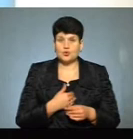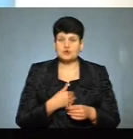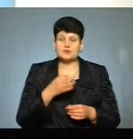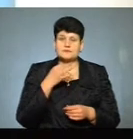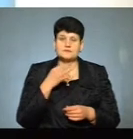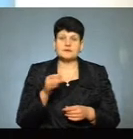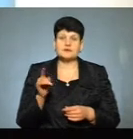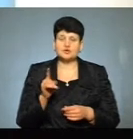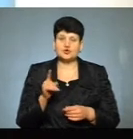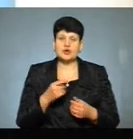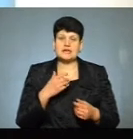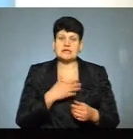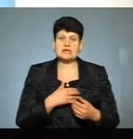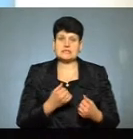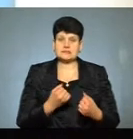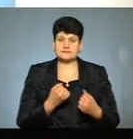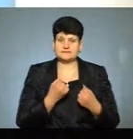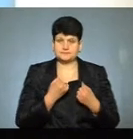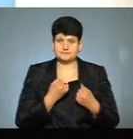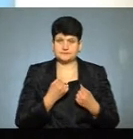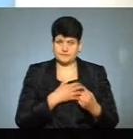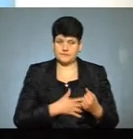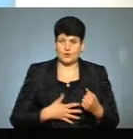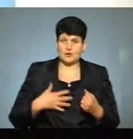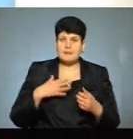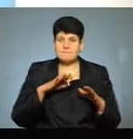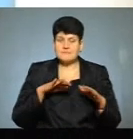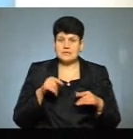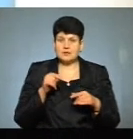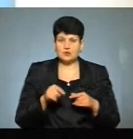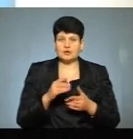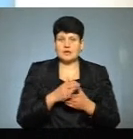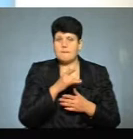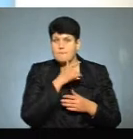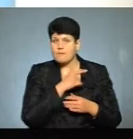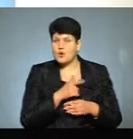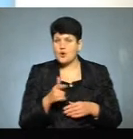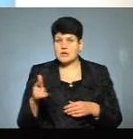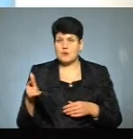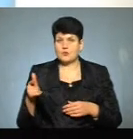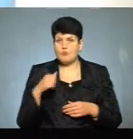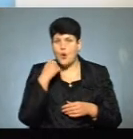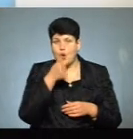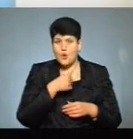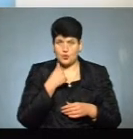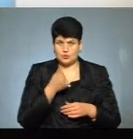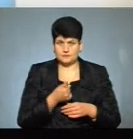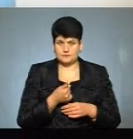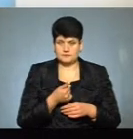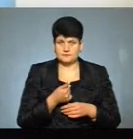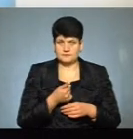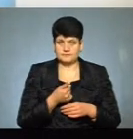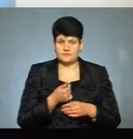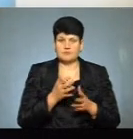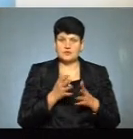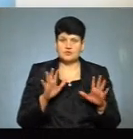зауважити, що імунітет після такої вакцинації зберігається протягом року.